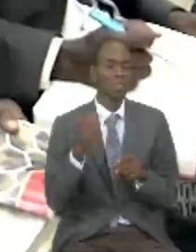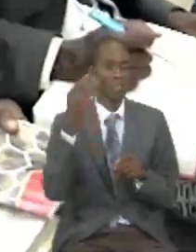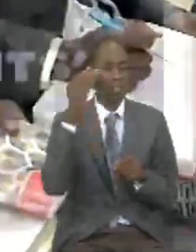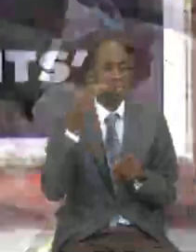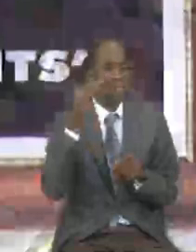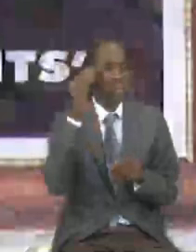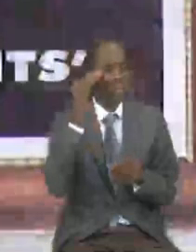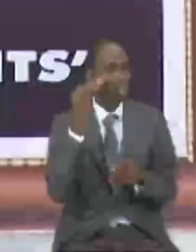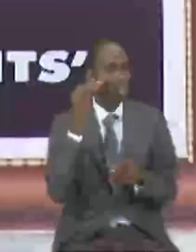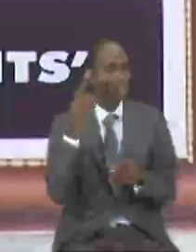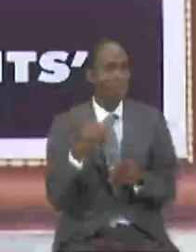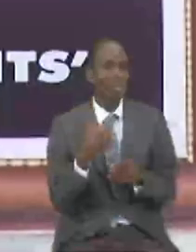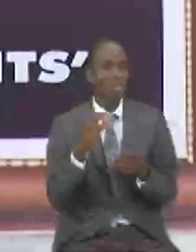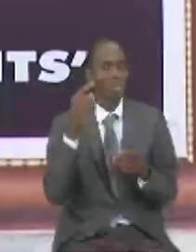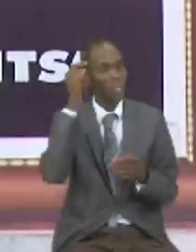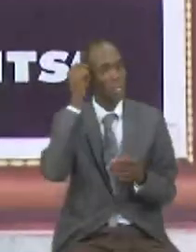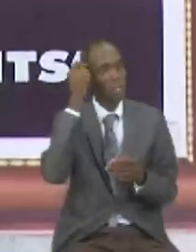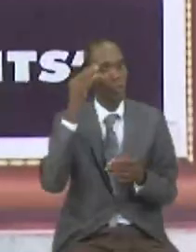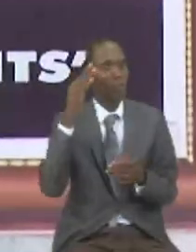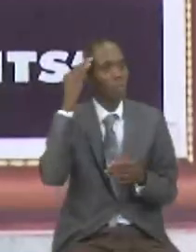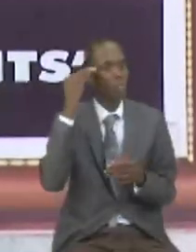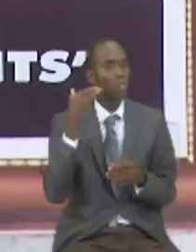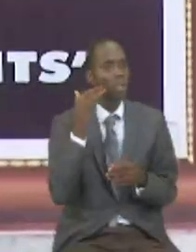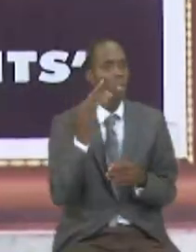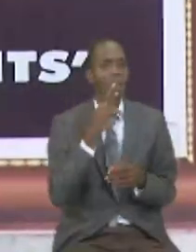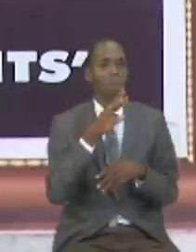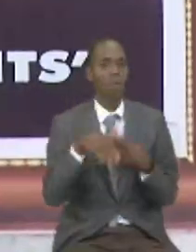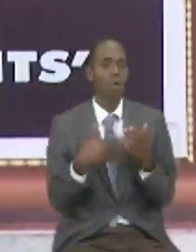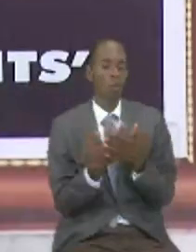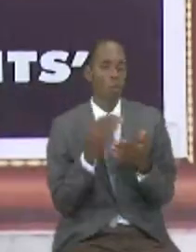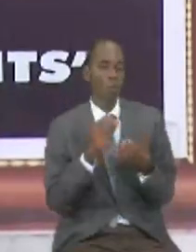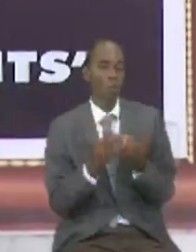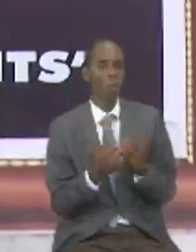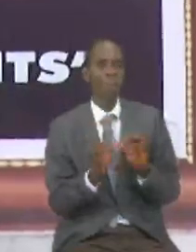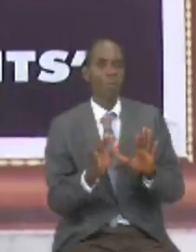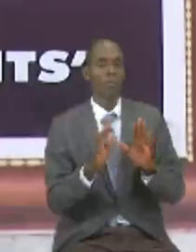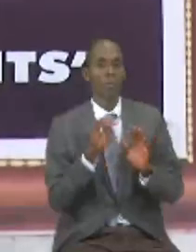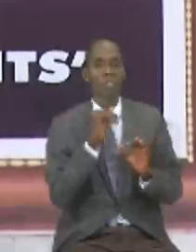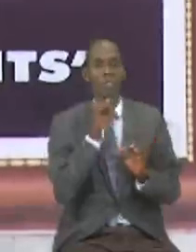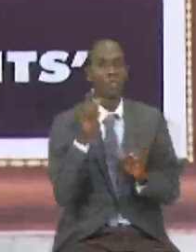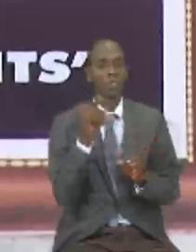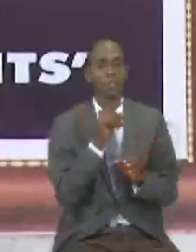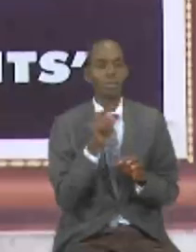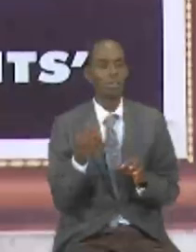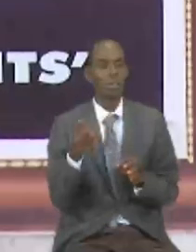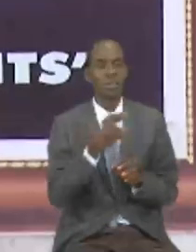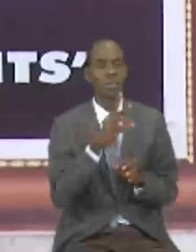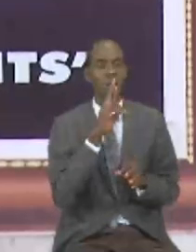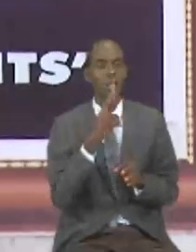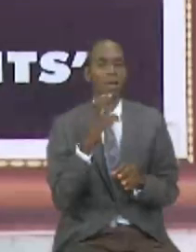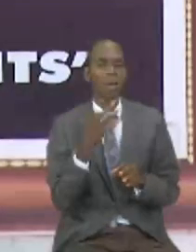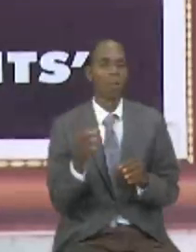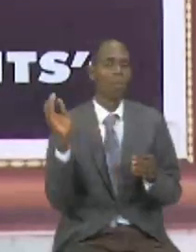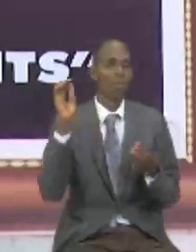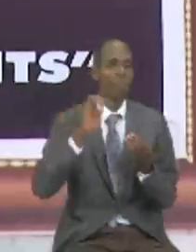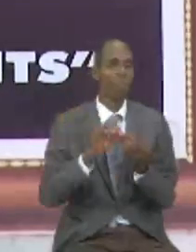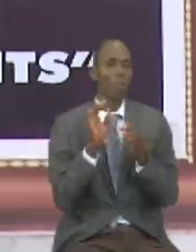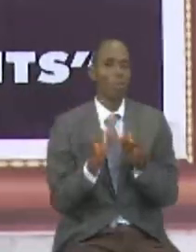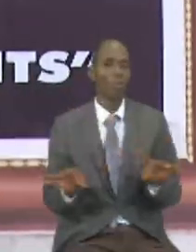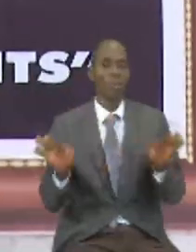même les cheveux de votre tête sont tous comptés. Ne craignez donc point, vous valez plus que beaucoup de passereaux. Je vous le